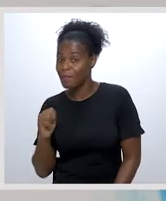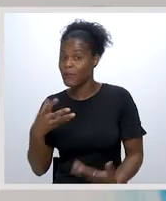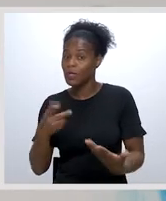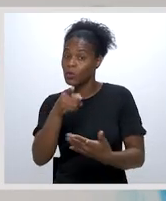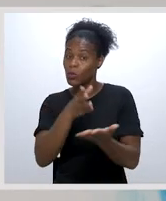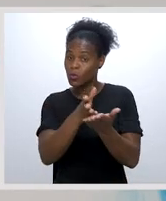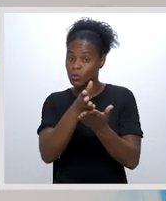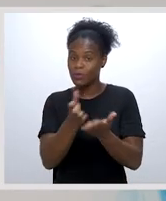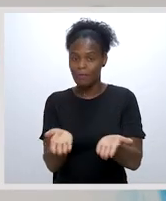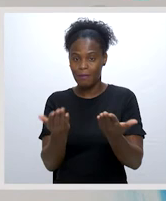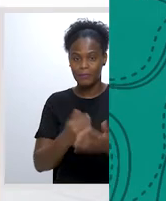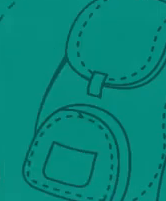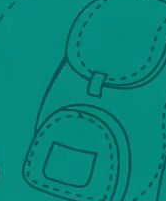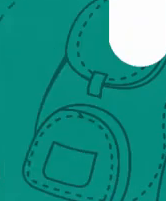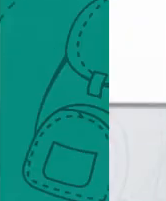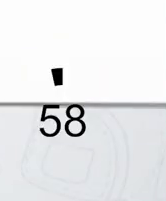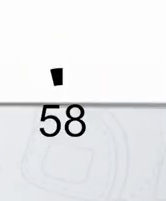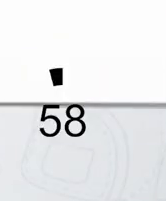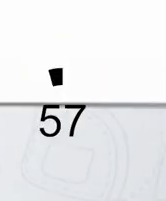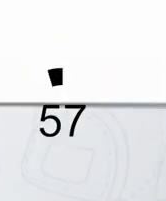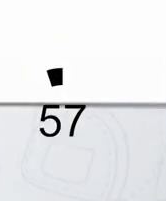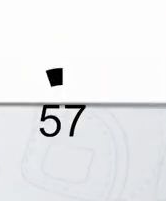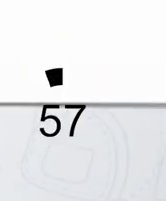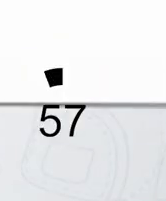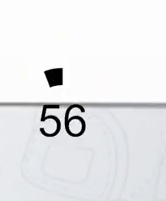continuer. Vas-y, à toi.